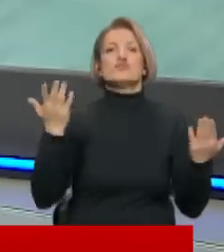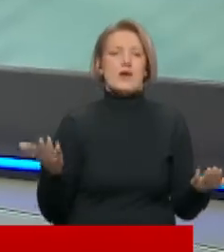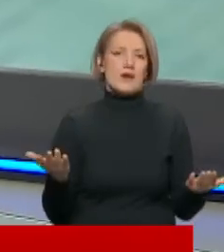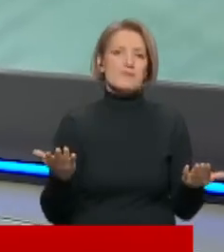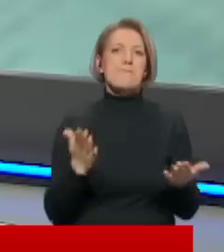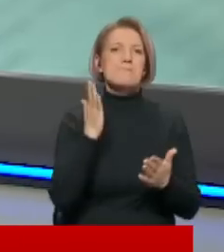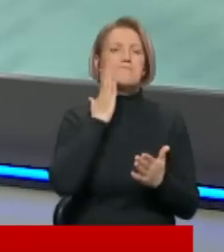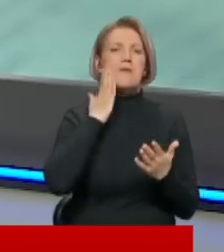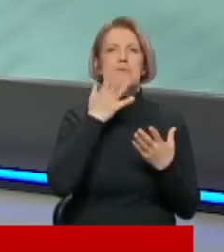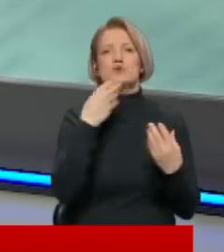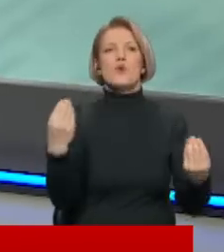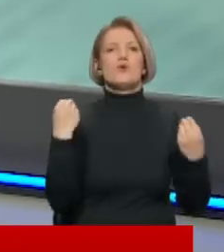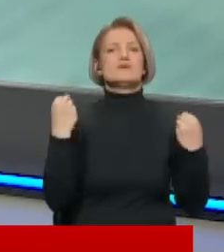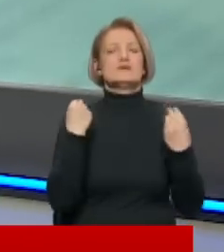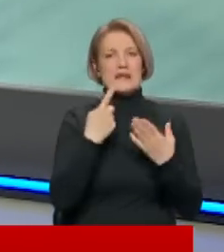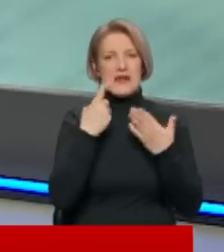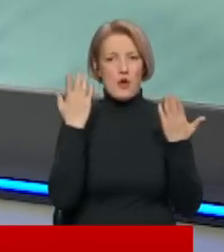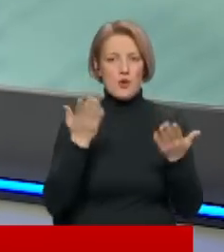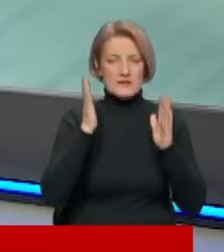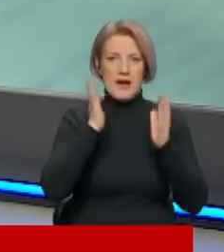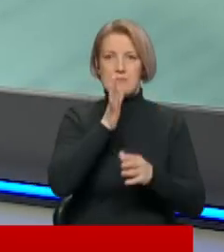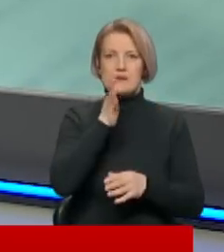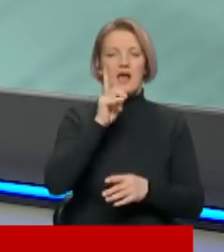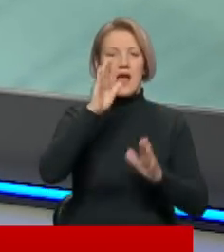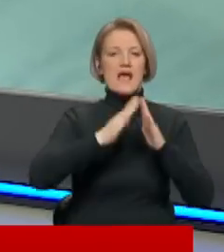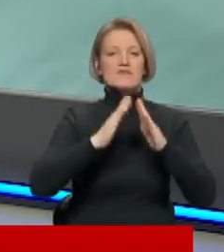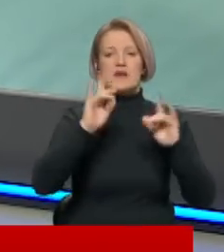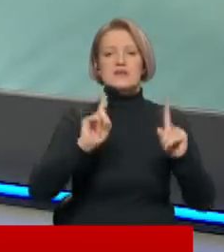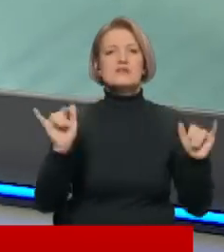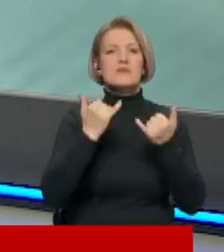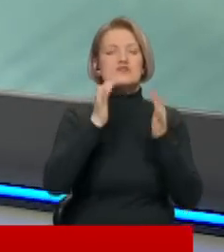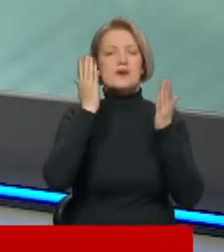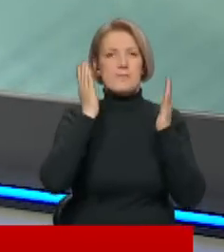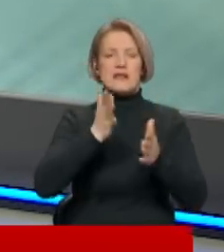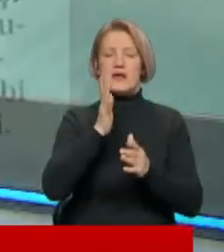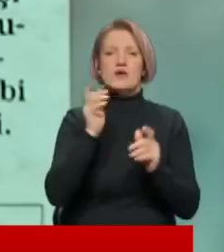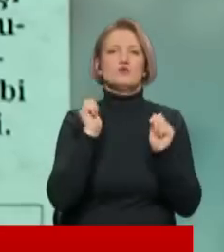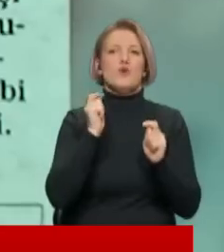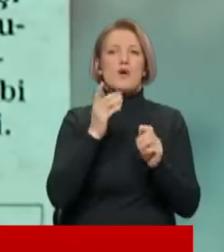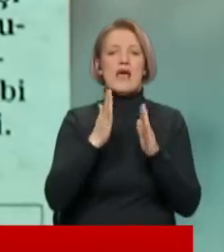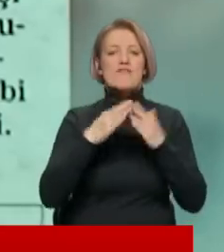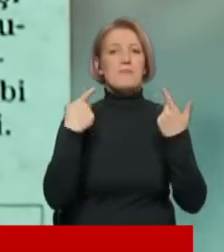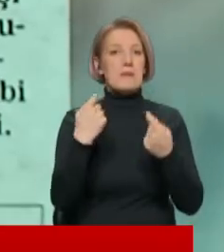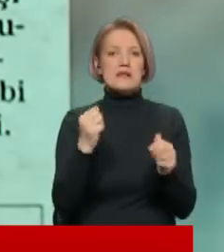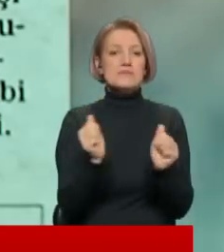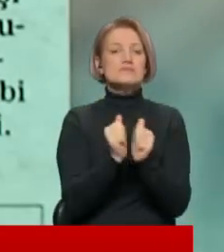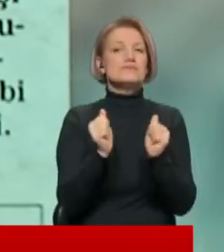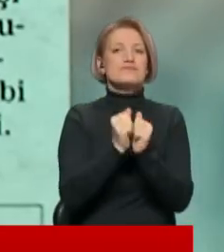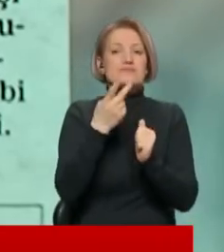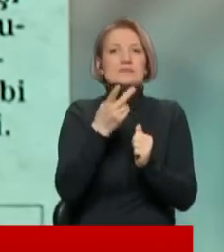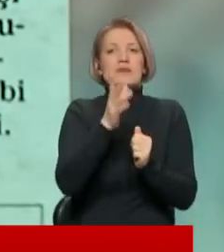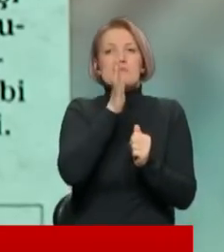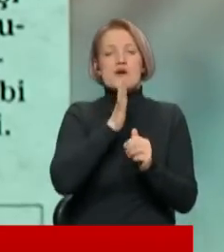pembe tablolar çizilse de evde yılbaşı bile zor yeni yıl kutlamalarının maliyeti katlandığı bir sofra